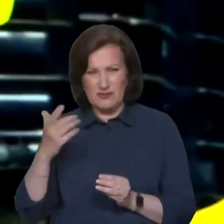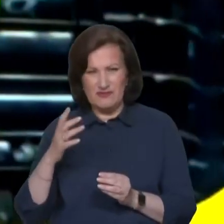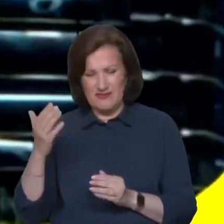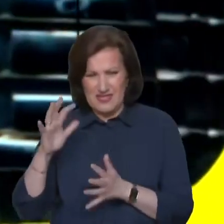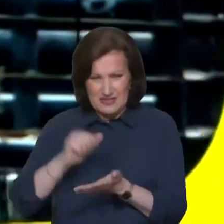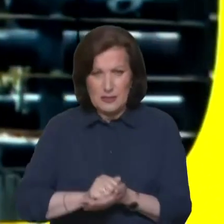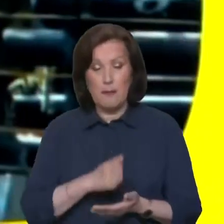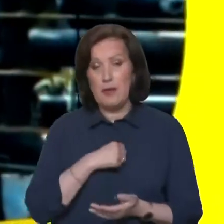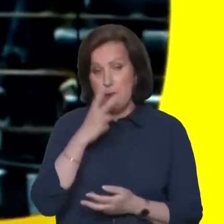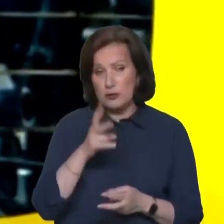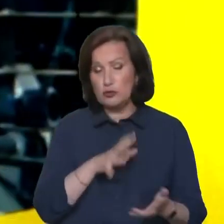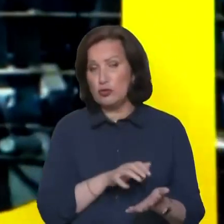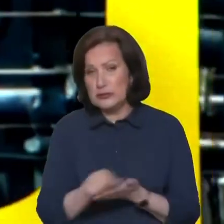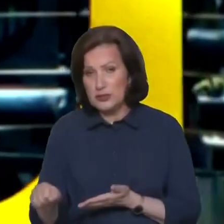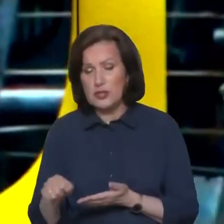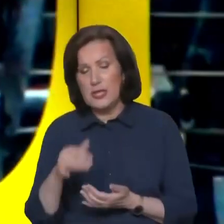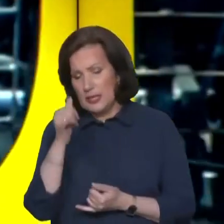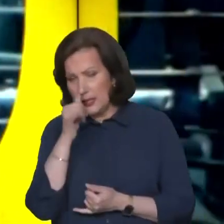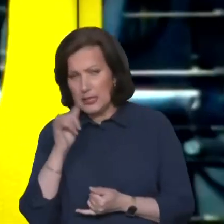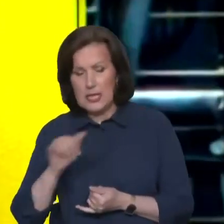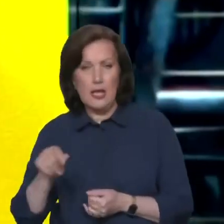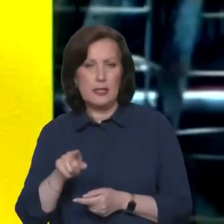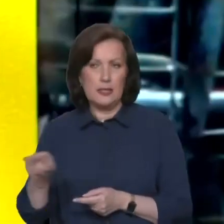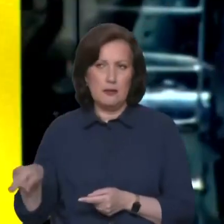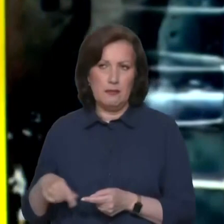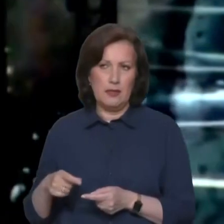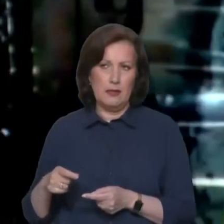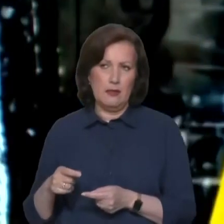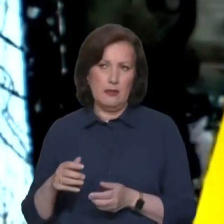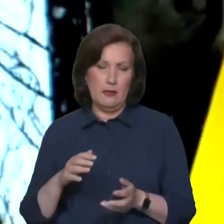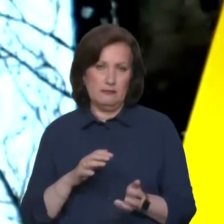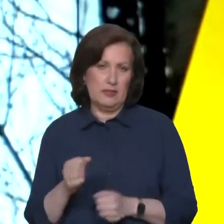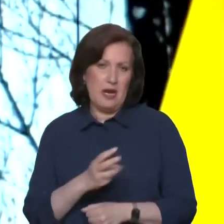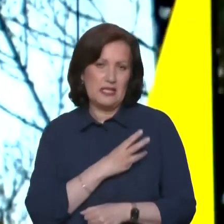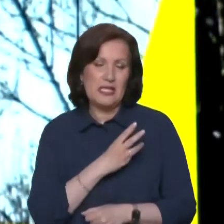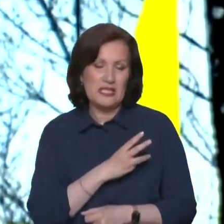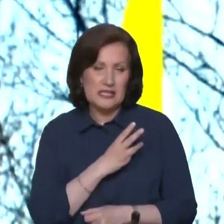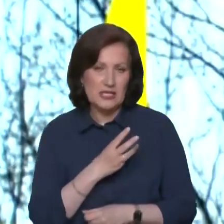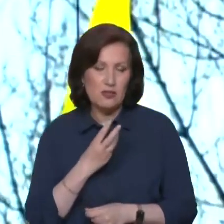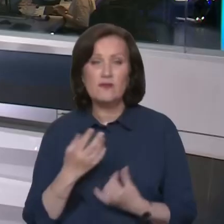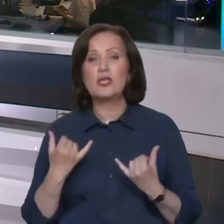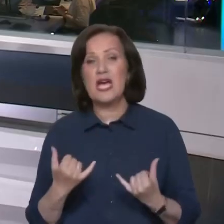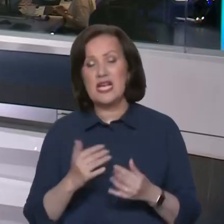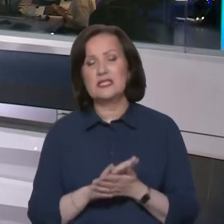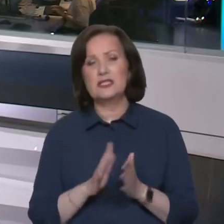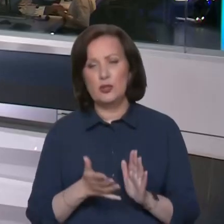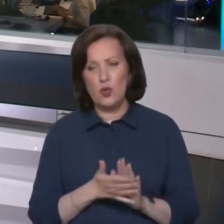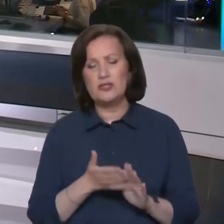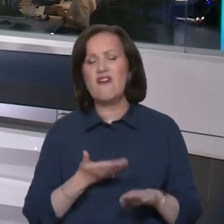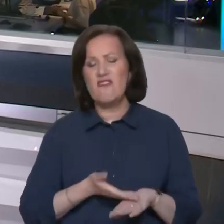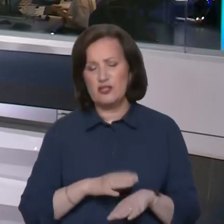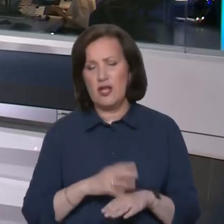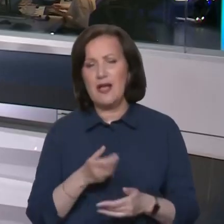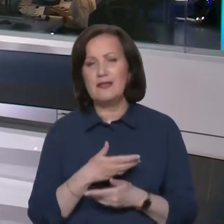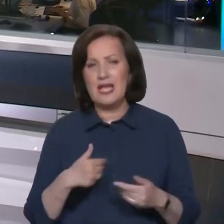ми їх знищили і не дали їм перехопити цю ініціативу. Отже, наразі ситуація важка,